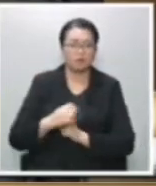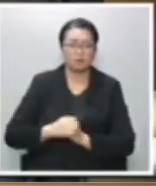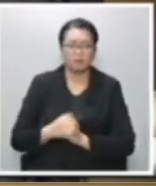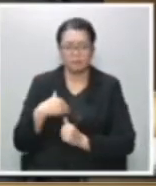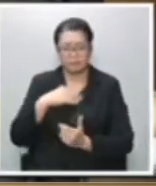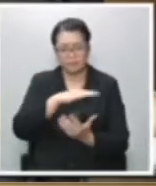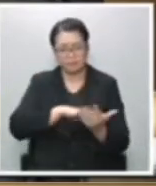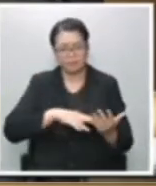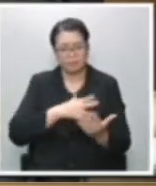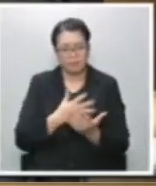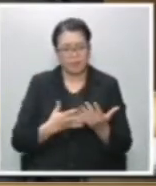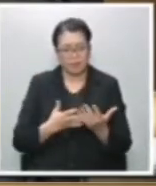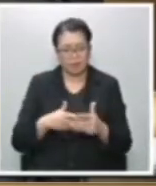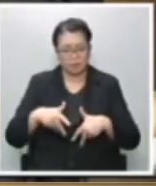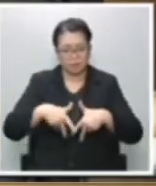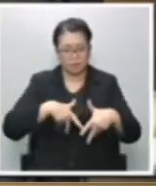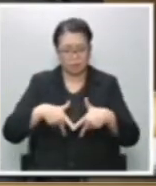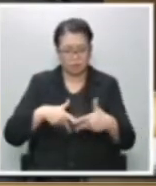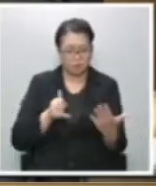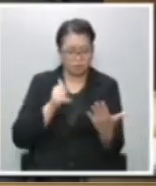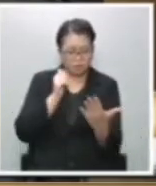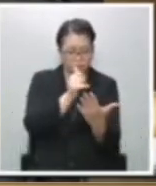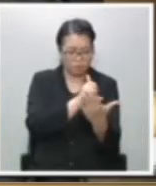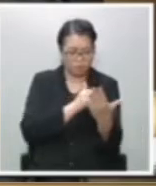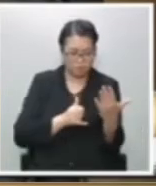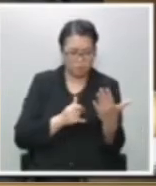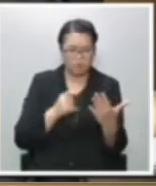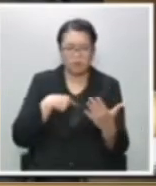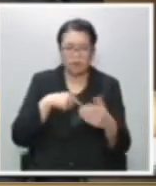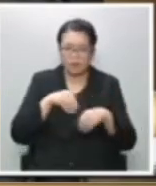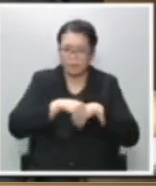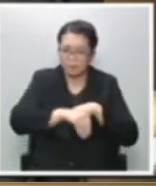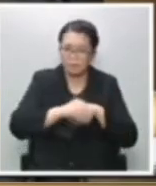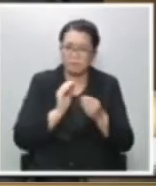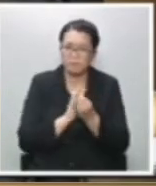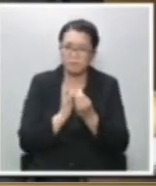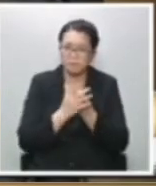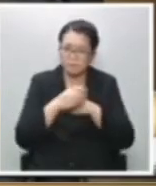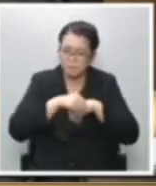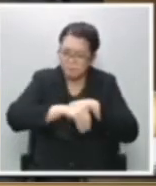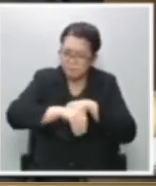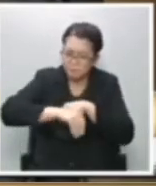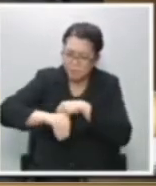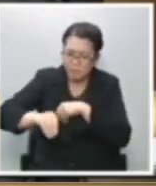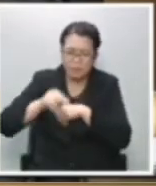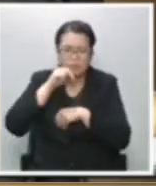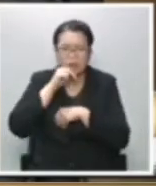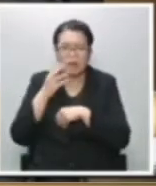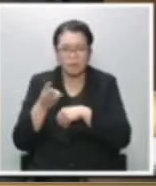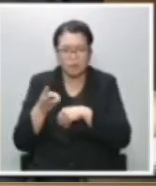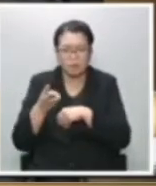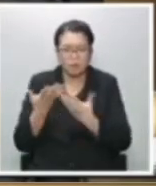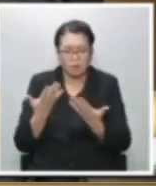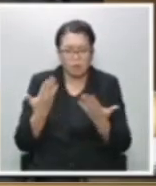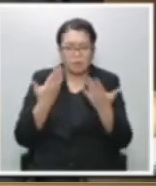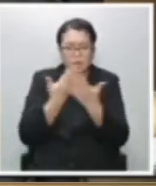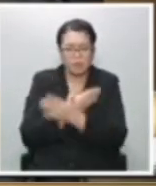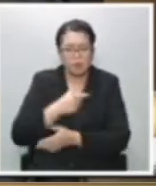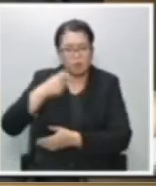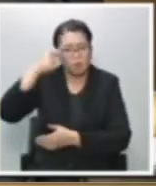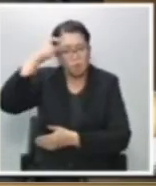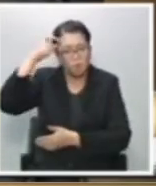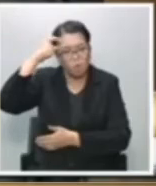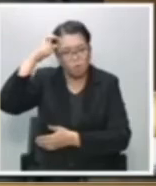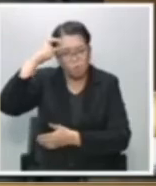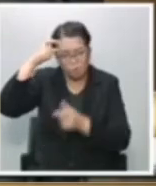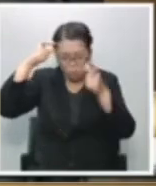านที่จะลงไปช่วยเหลือพี่น้องประชาชนเช่นการปลูกพืชน้ำน้อยถ้าเขายังสามารถปลูกได้เปลี่ยนไปเลี้ยงโคขุนเปลี่ยน